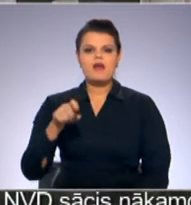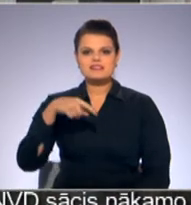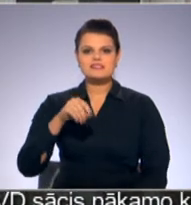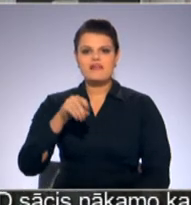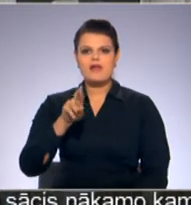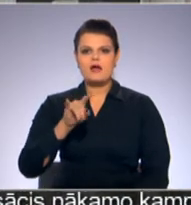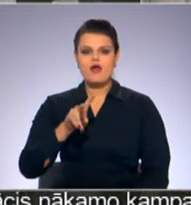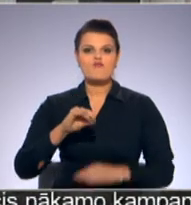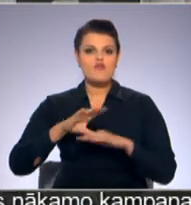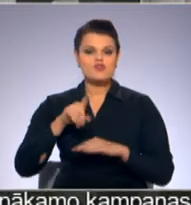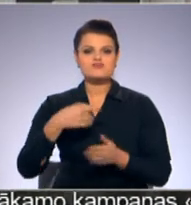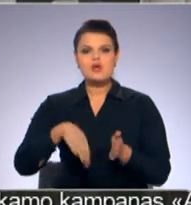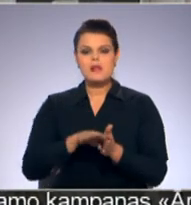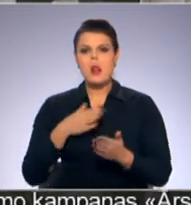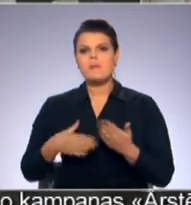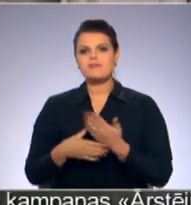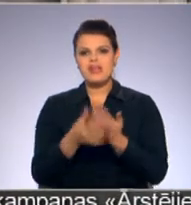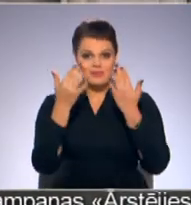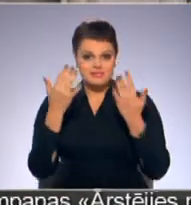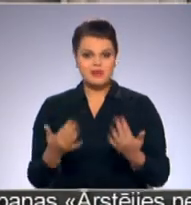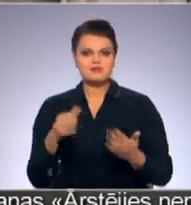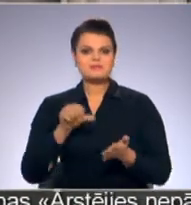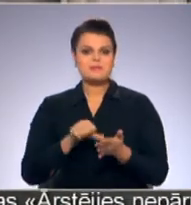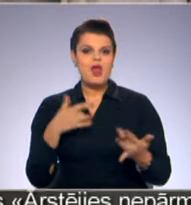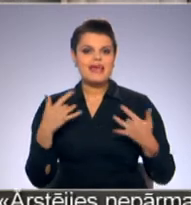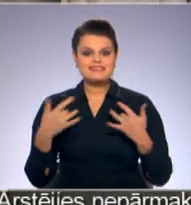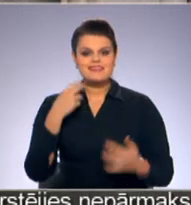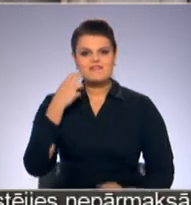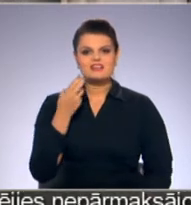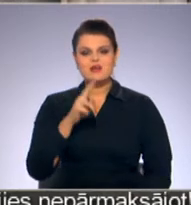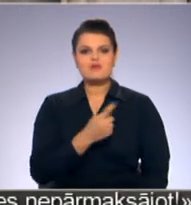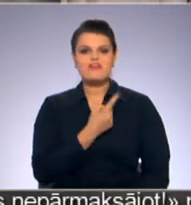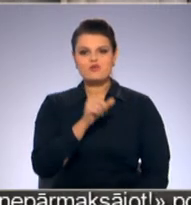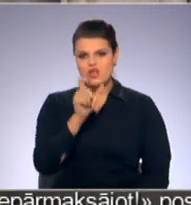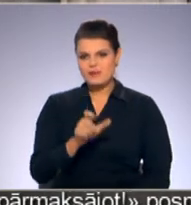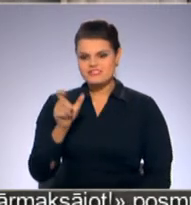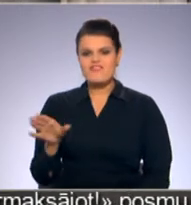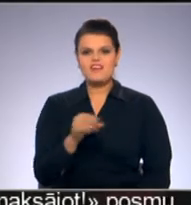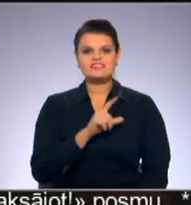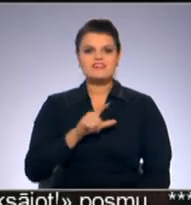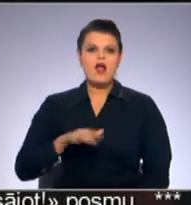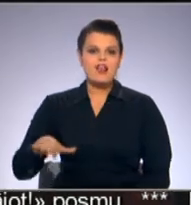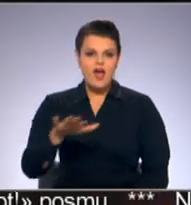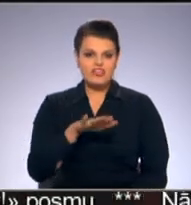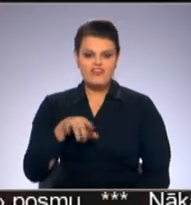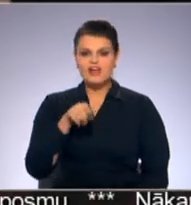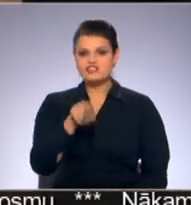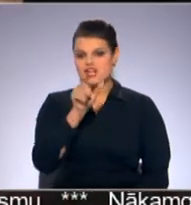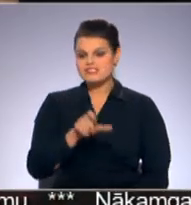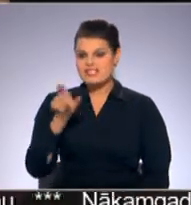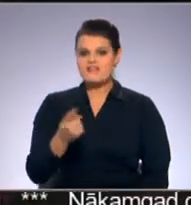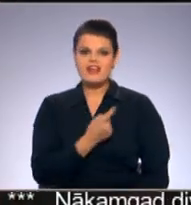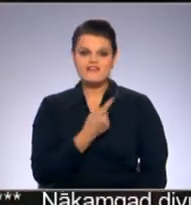Teātris piedalās fonda rīkotajos labdarības pasākumos, spēlējot izrādes veciem un vientuļiem cilvēkiem visā Latvijā. Šie cilvēki,